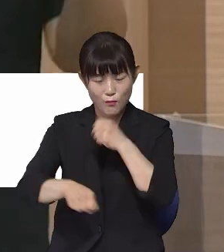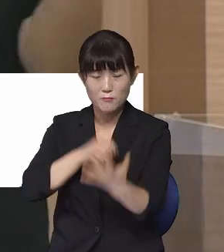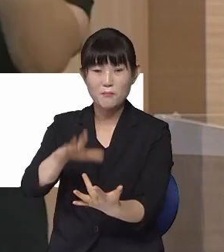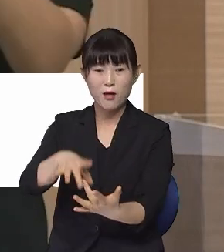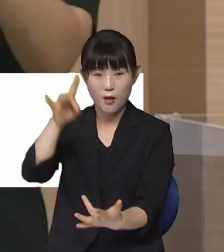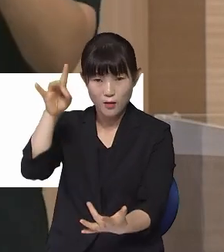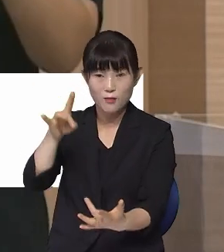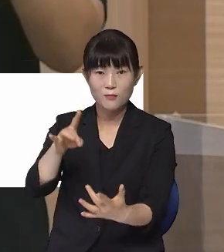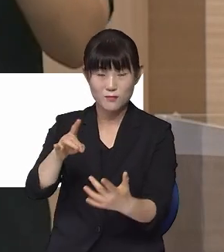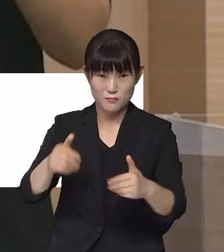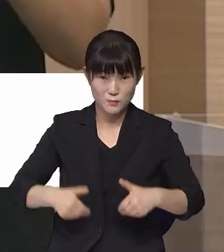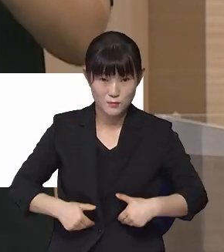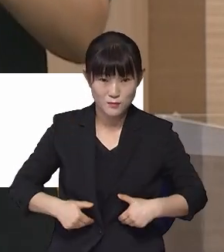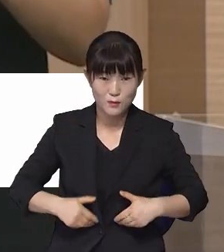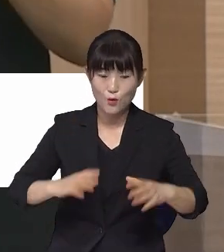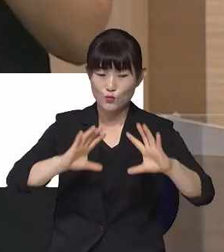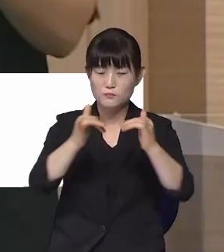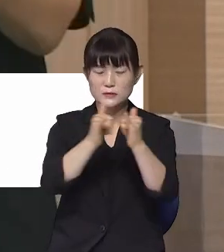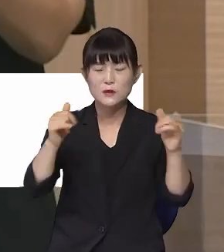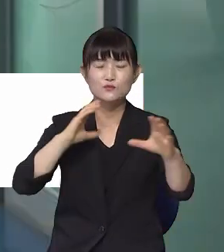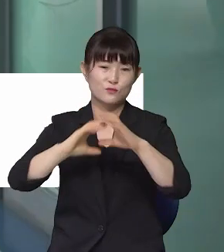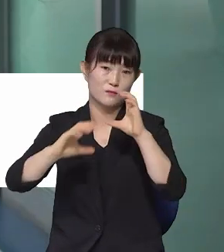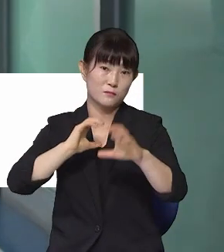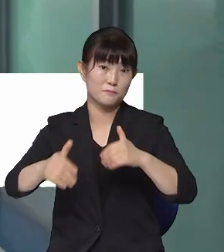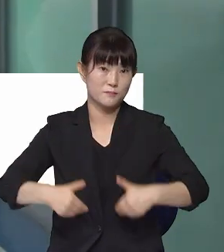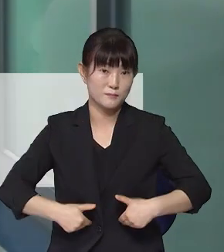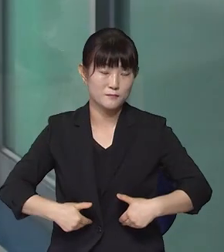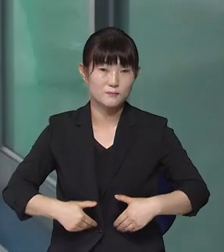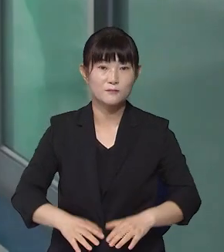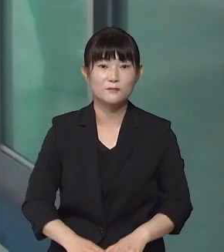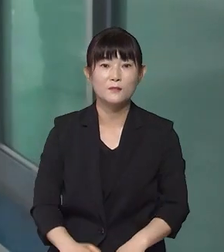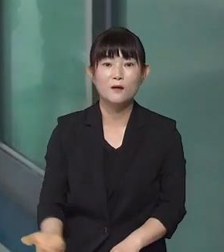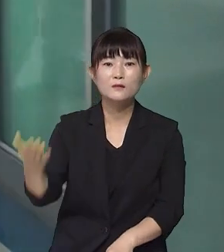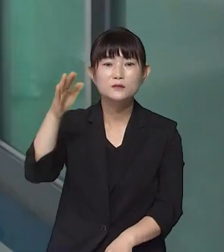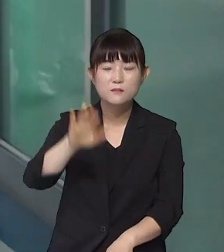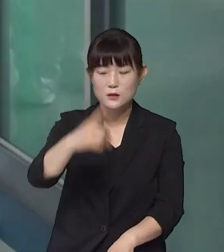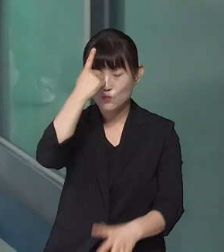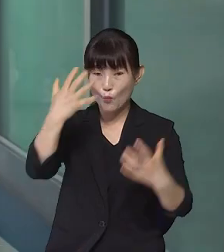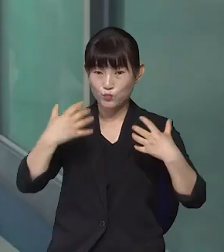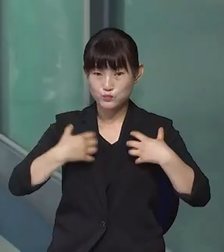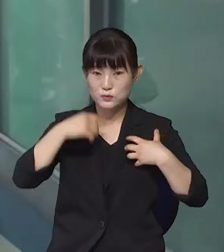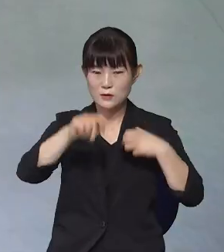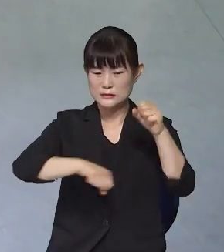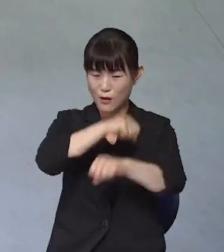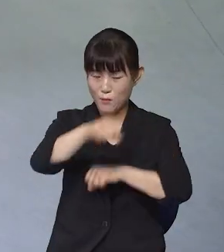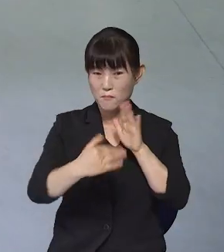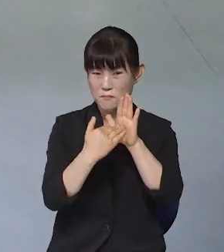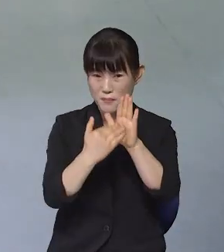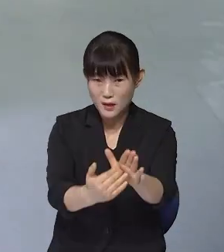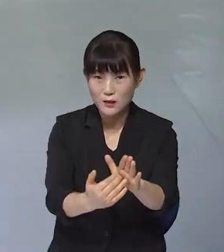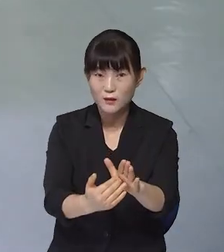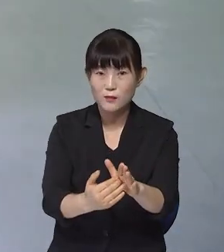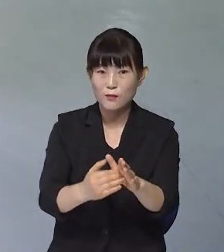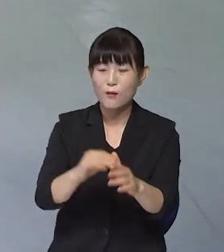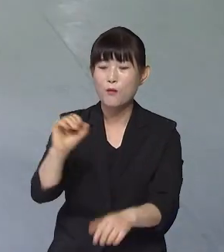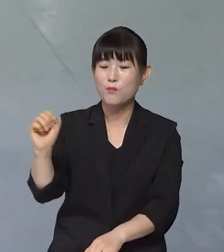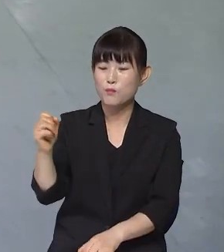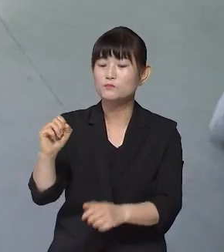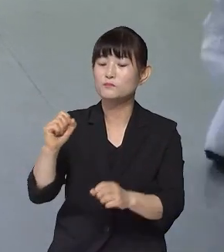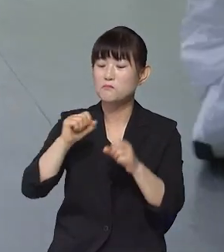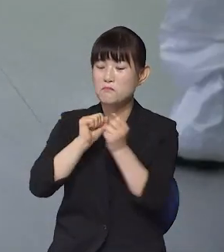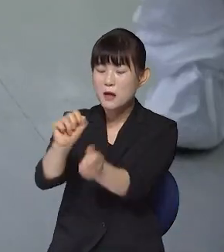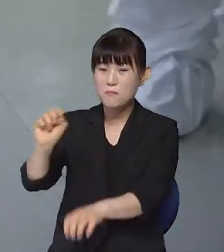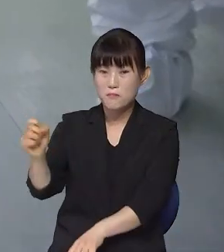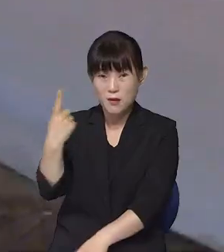보장하도록 국민과 소통해야 됩니다 하지만 정부가 자율 방역 표적 방역 이라는 선언적 수준에